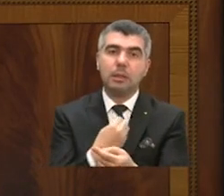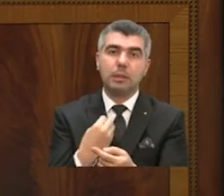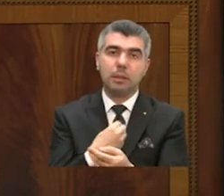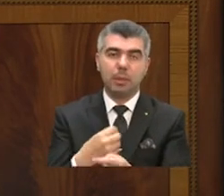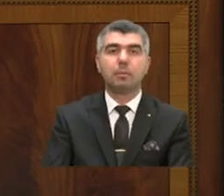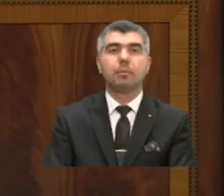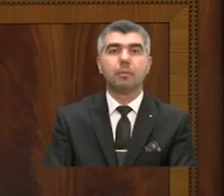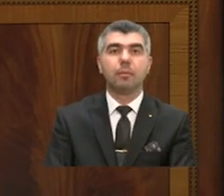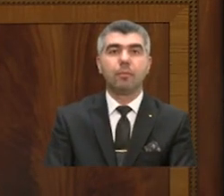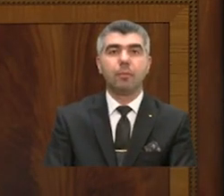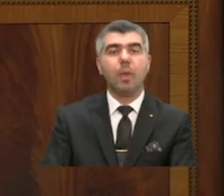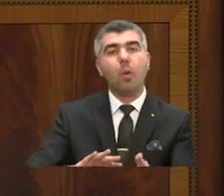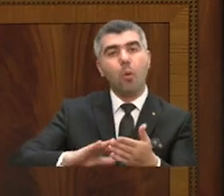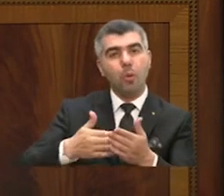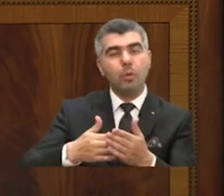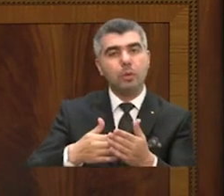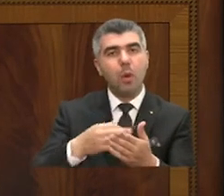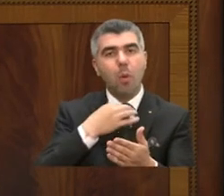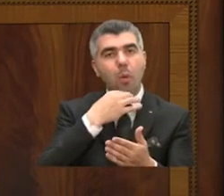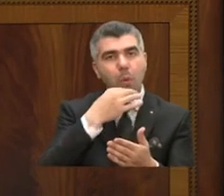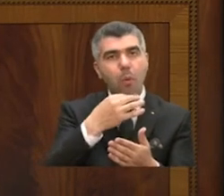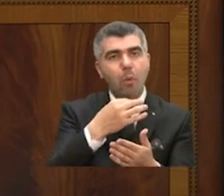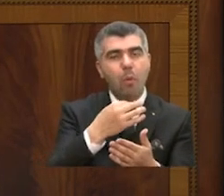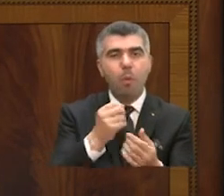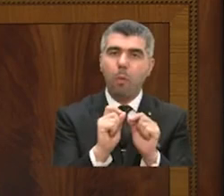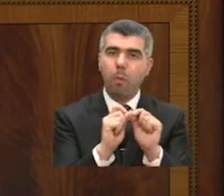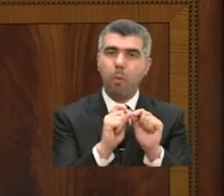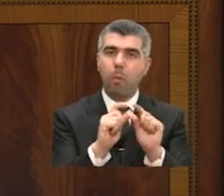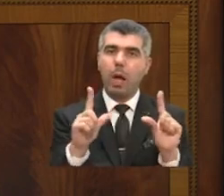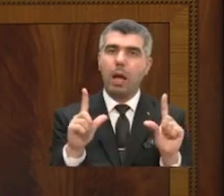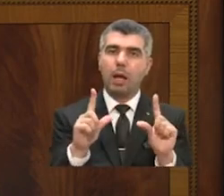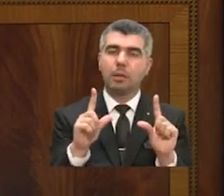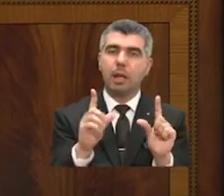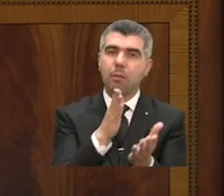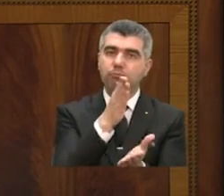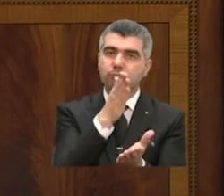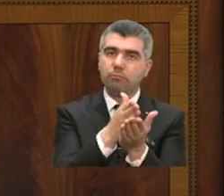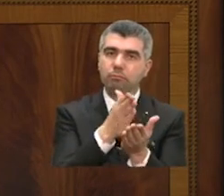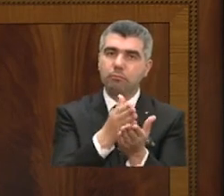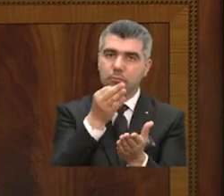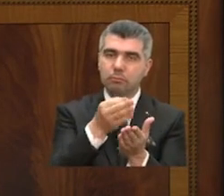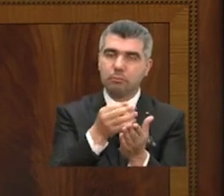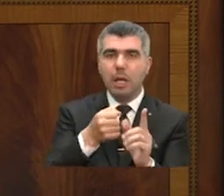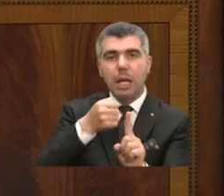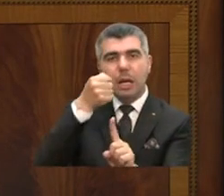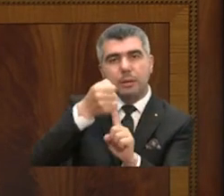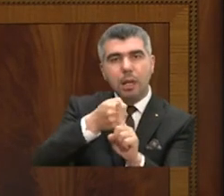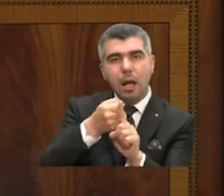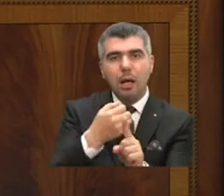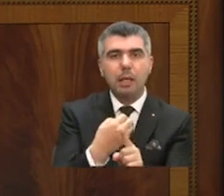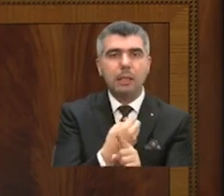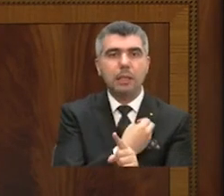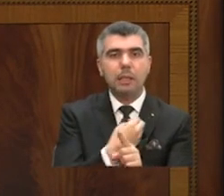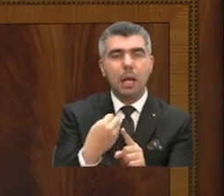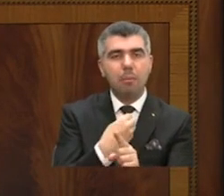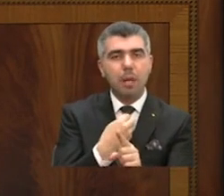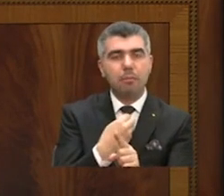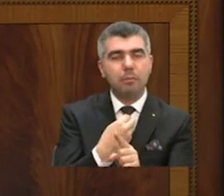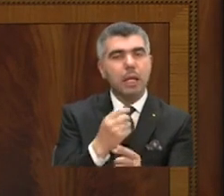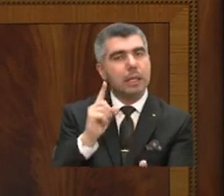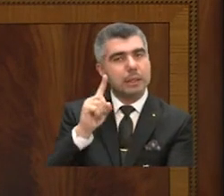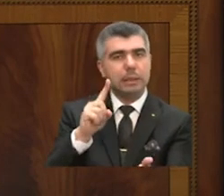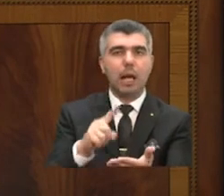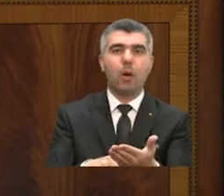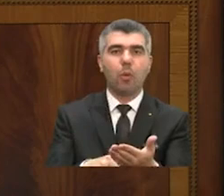وهو ما يمكن معه القول بشكل واضح وصريح أن إصلاح الصحة شرط